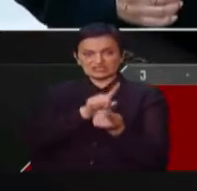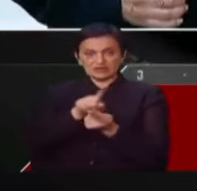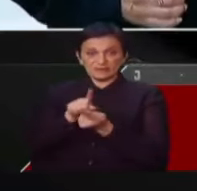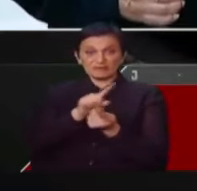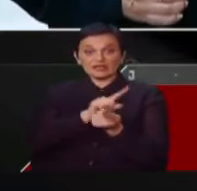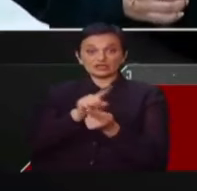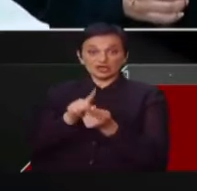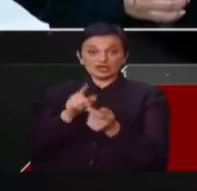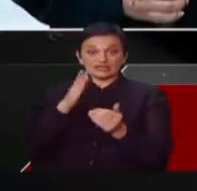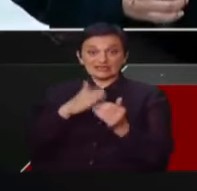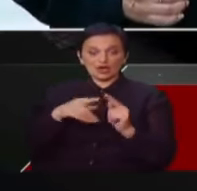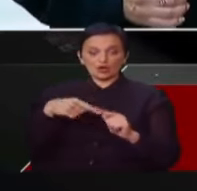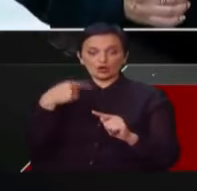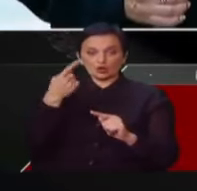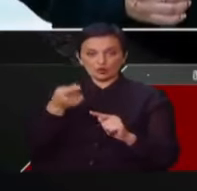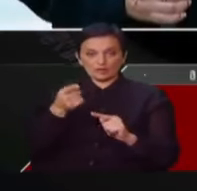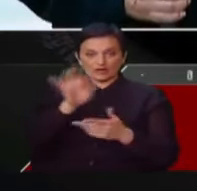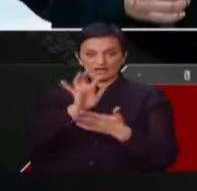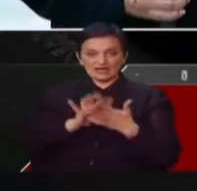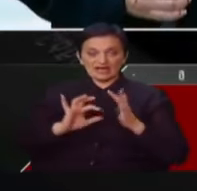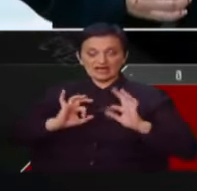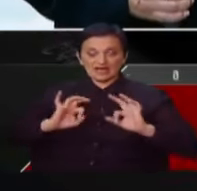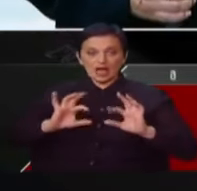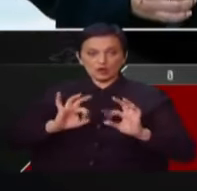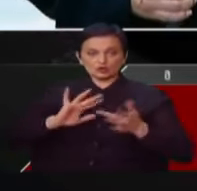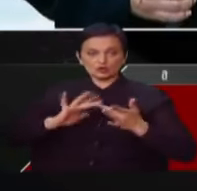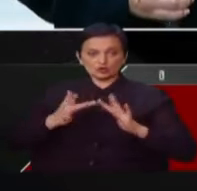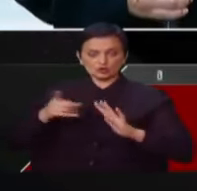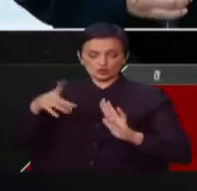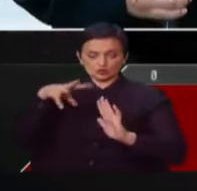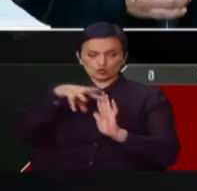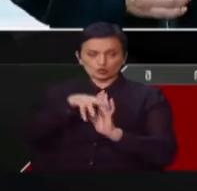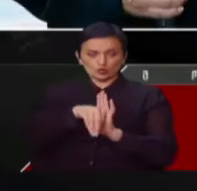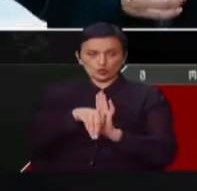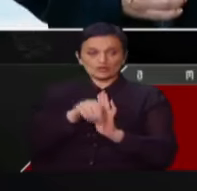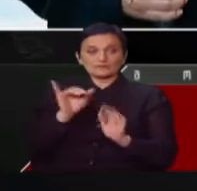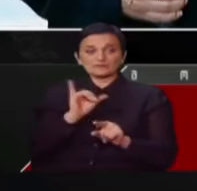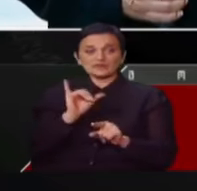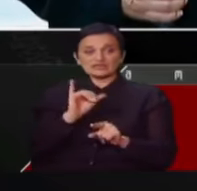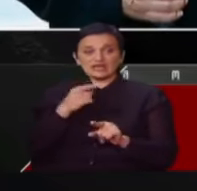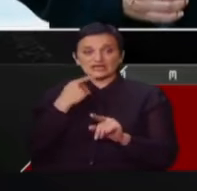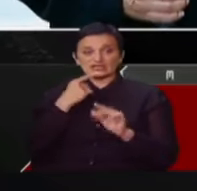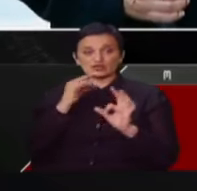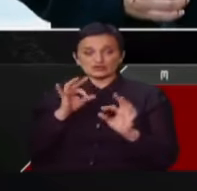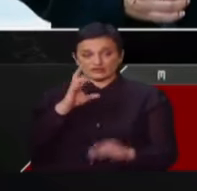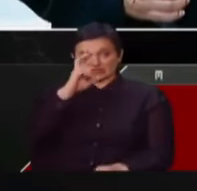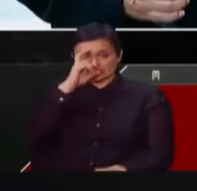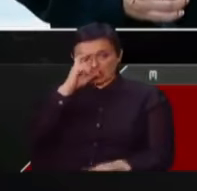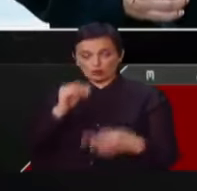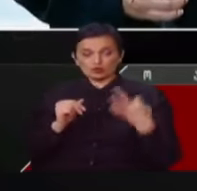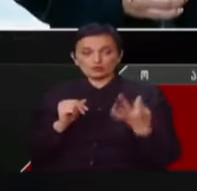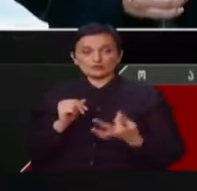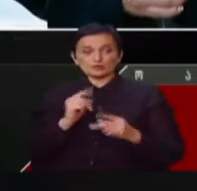შეხვედრის დასრულების შემდეგ კი თავად განცხადება გაავრცელა სოციალური ქსელის საშუალებით, სადაც აღნიშნა სახელმწიფო